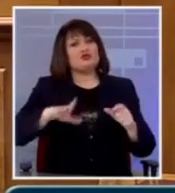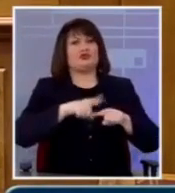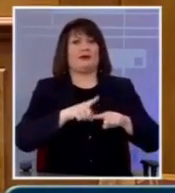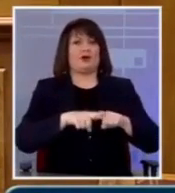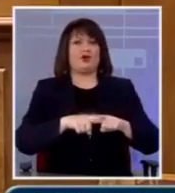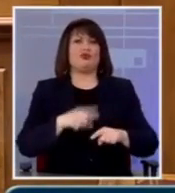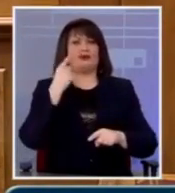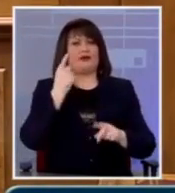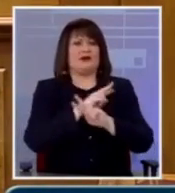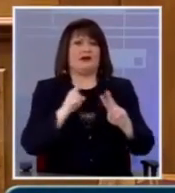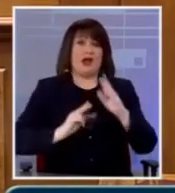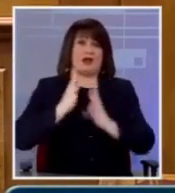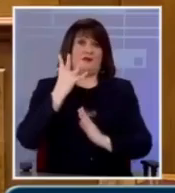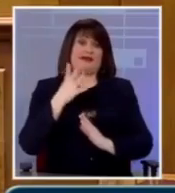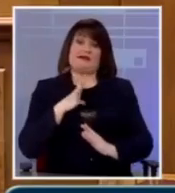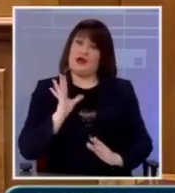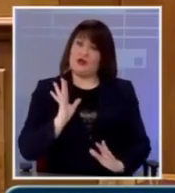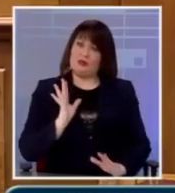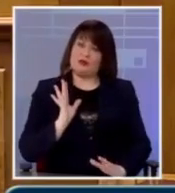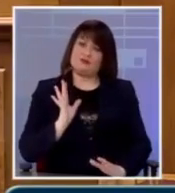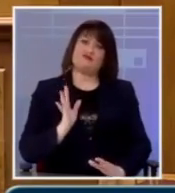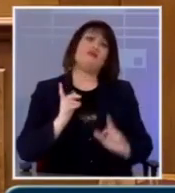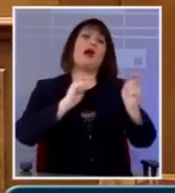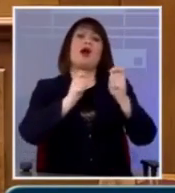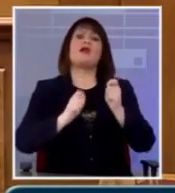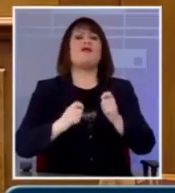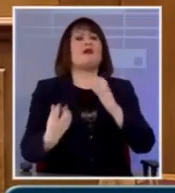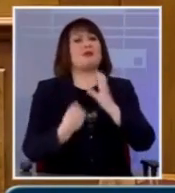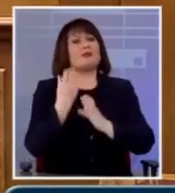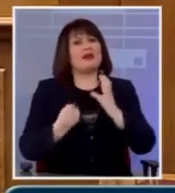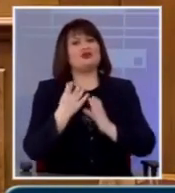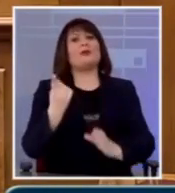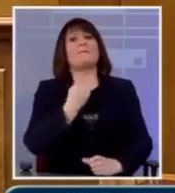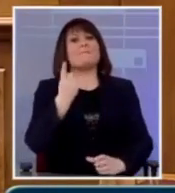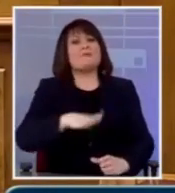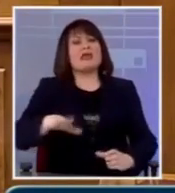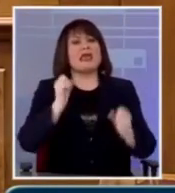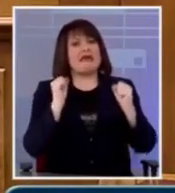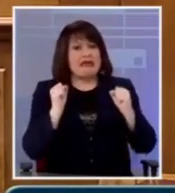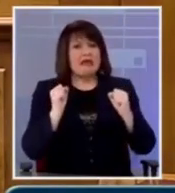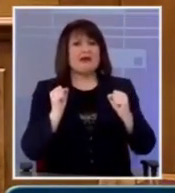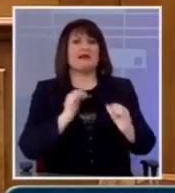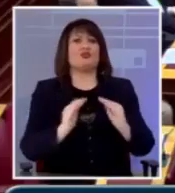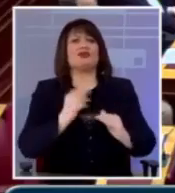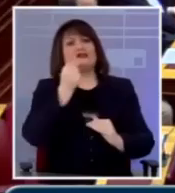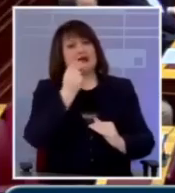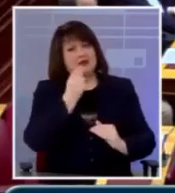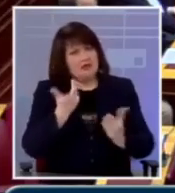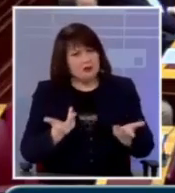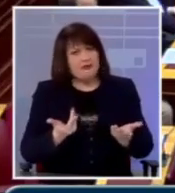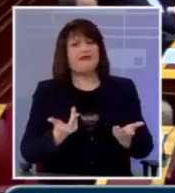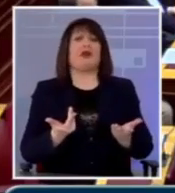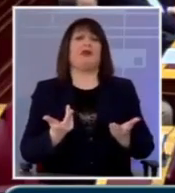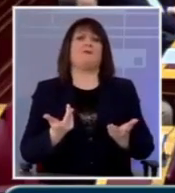έχει σαφώς αναπτυξιακό χαρακτήρα, αναβαθμίζοντας παραδείγματος χάρη την περιβαλλοντική υγιεινή και την προστασία της διατροφικής αλυσίδας